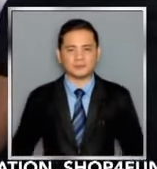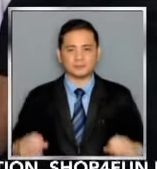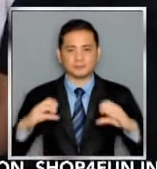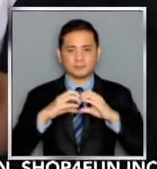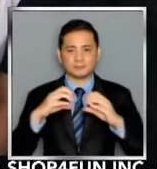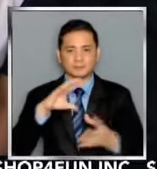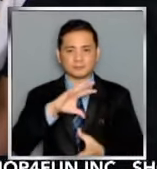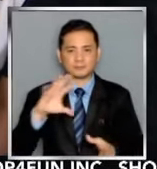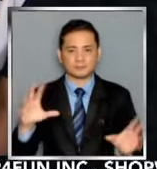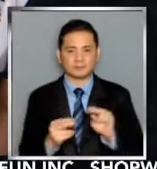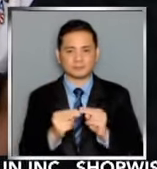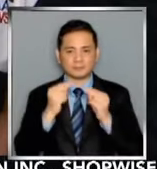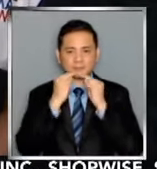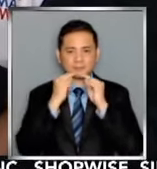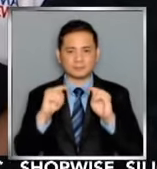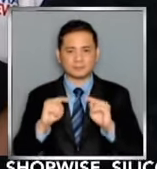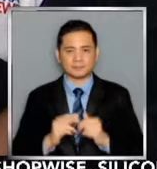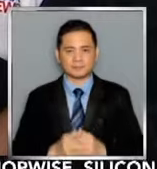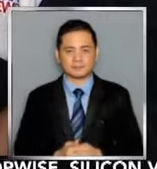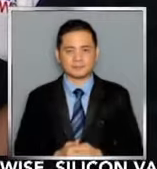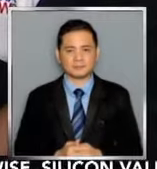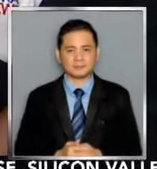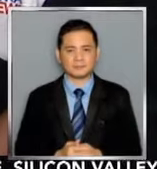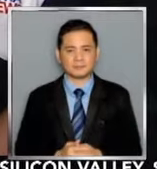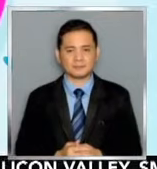Bermudez, nagatutok, 24 oras.